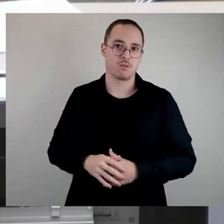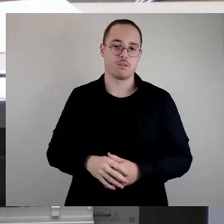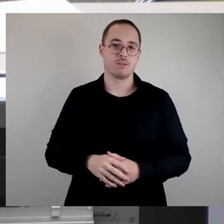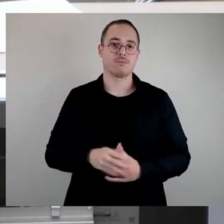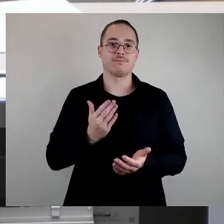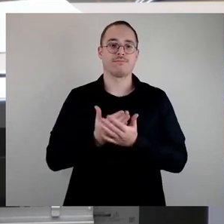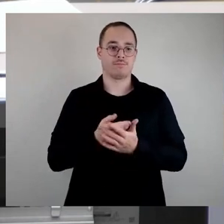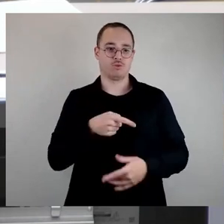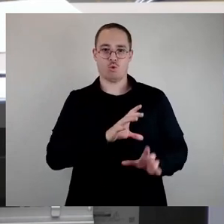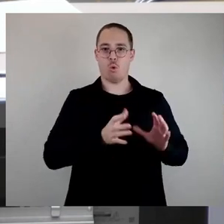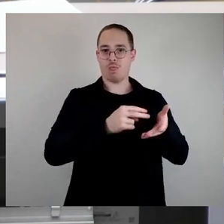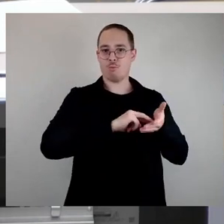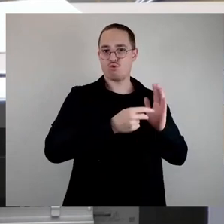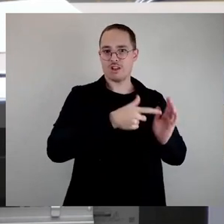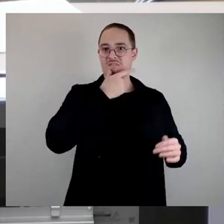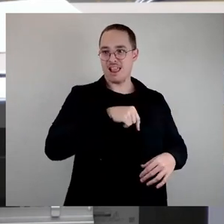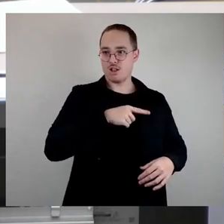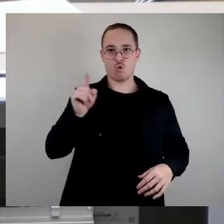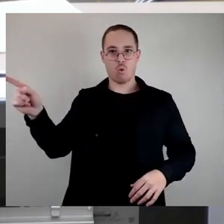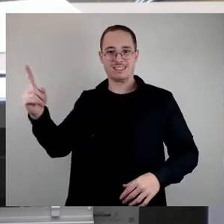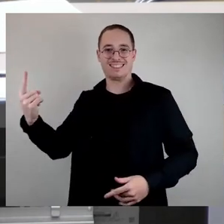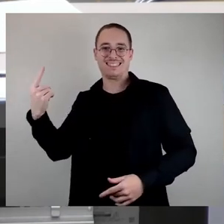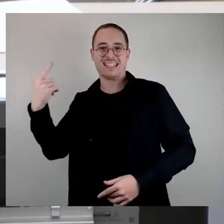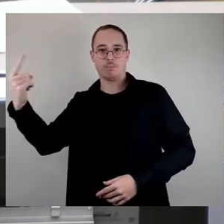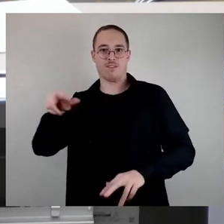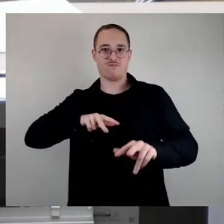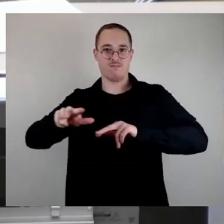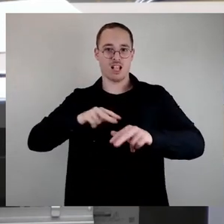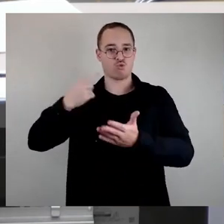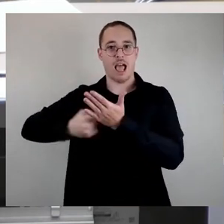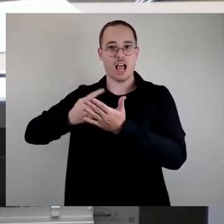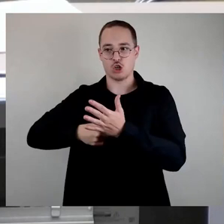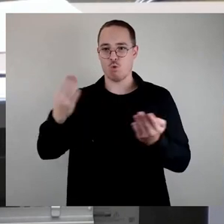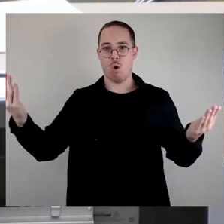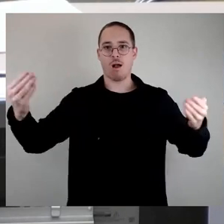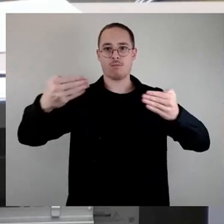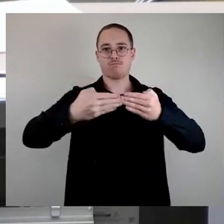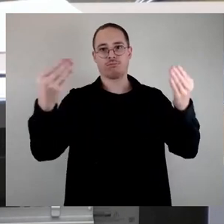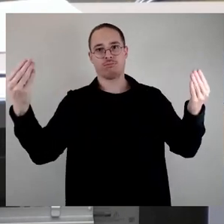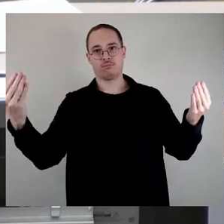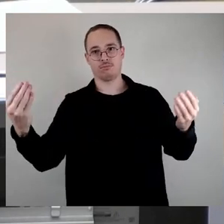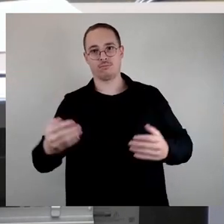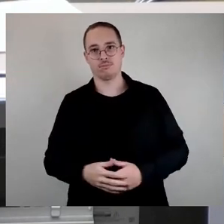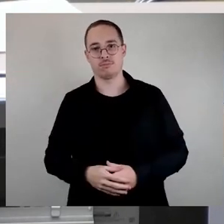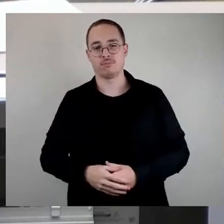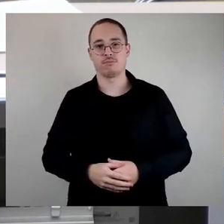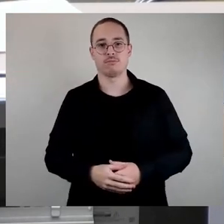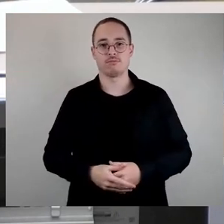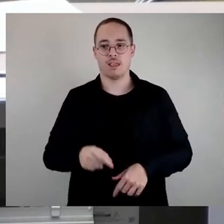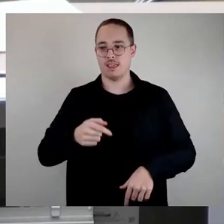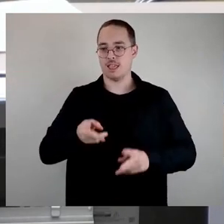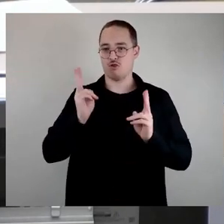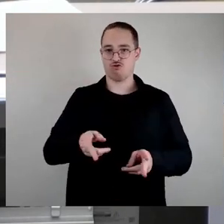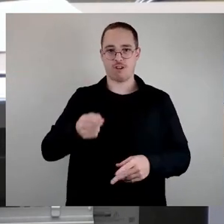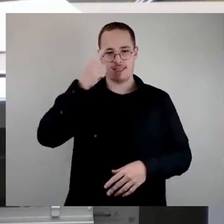Gegensatz zu zum Selbstverwaltungsanspruch, den es gibt. Dass hier in diesem Stadtrat wahrscheinlich niemand gegen diesen